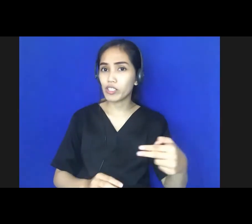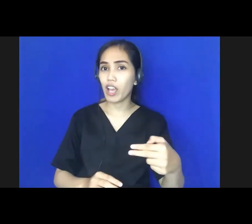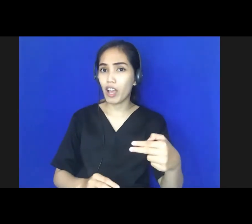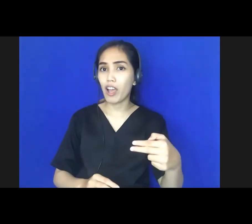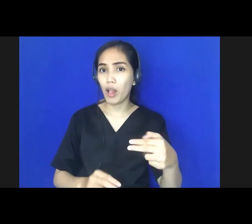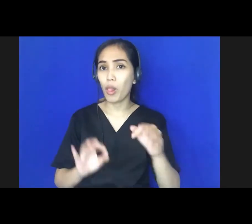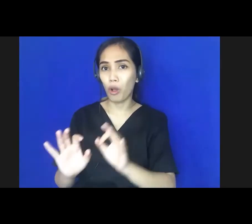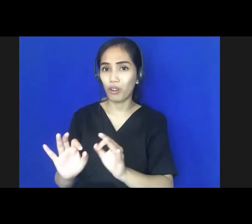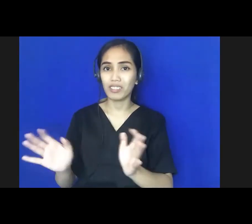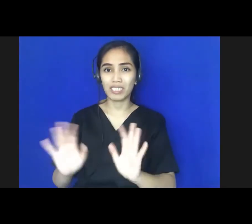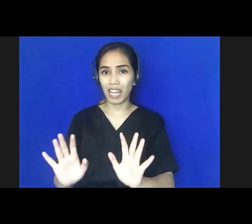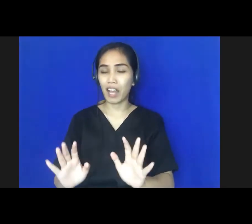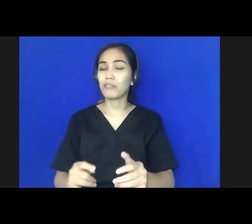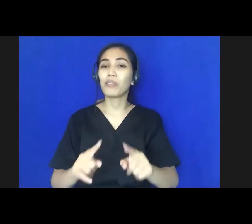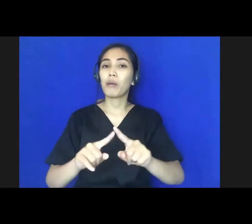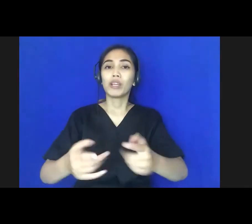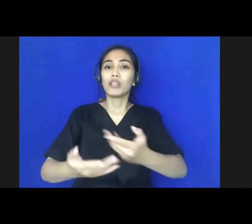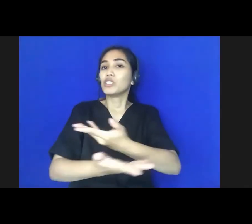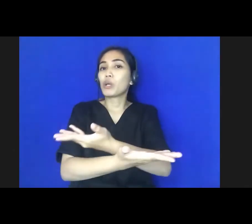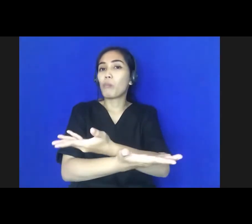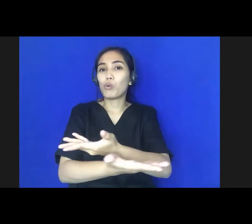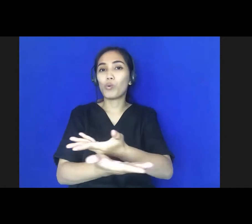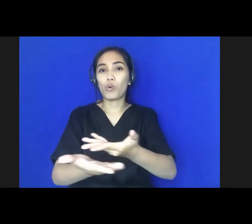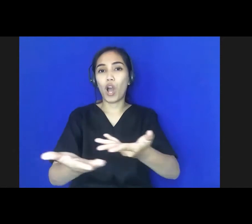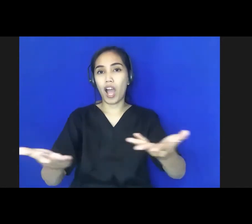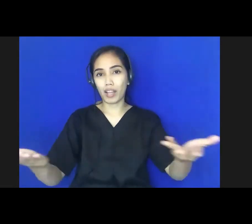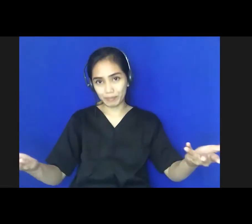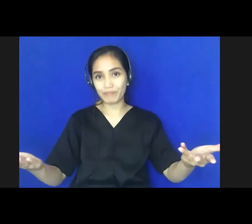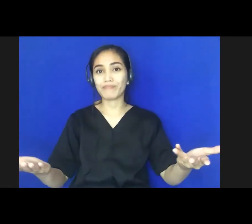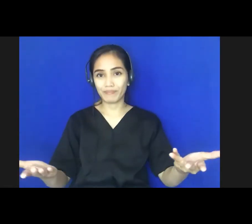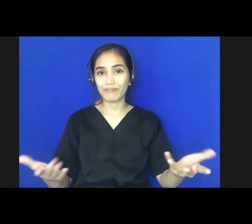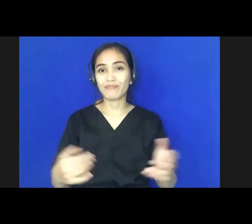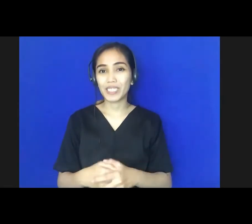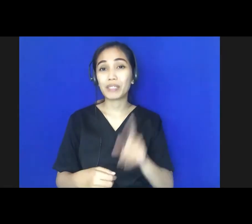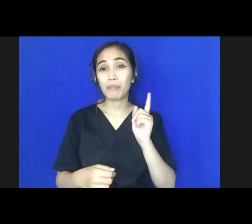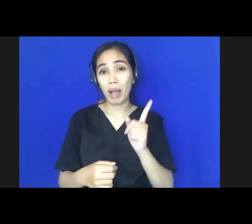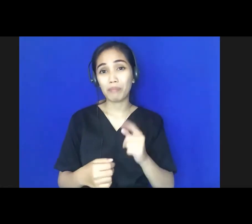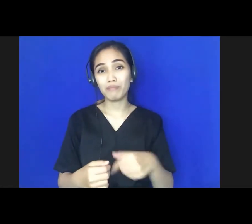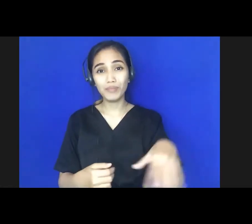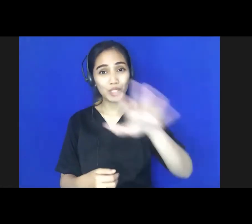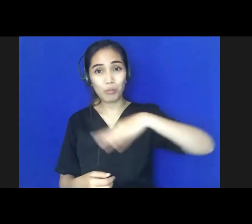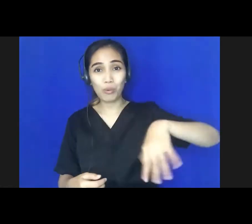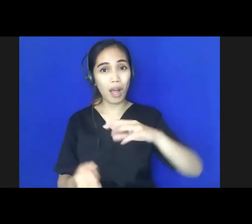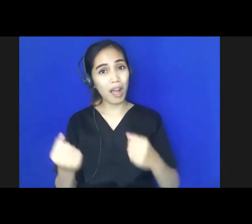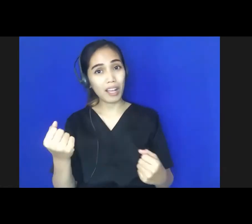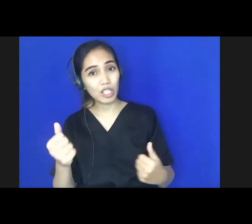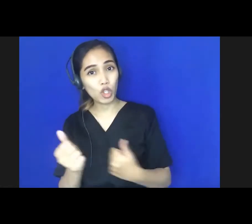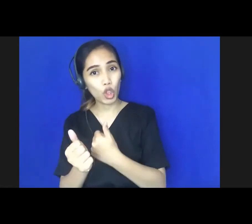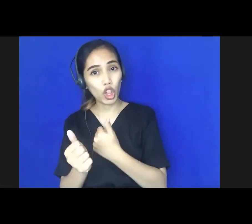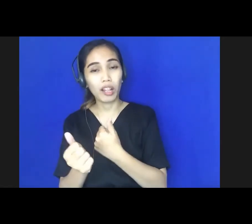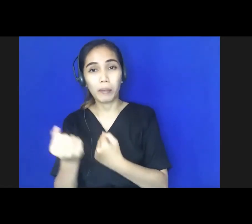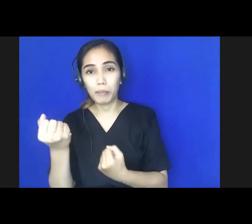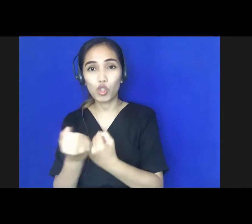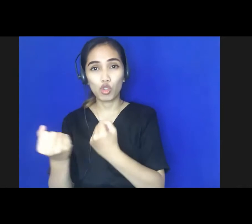kita semua adalah pendukung pemenuhan hak anak di Indonesia. Oke, baik, Bapak, Ibu-Ibu,